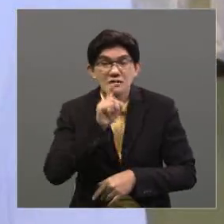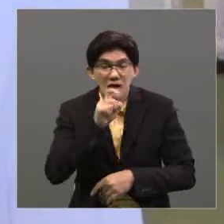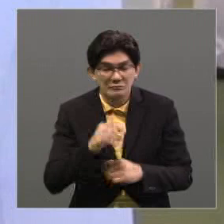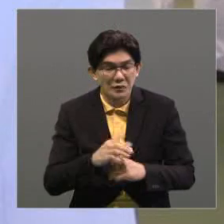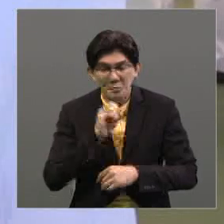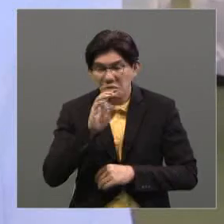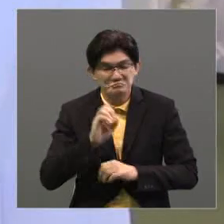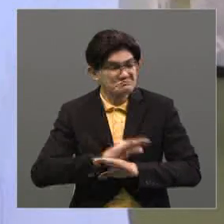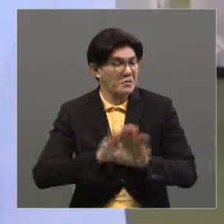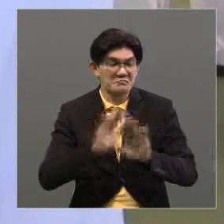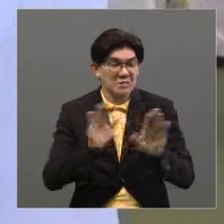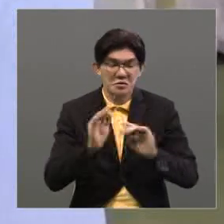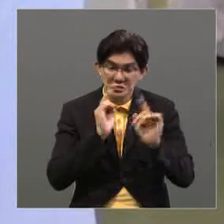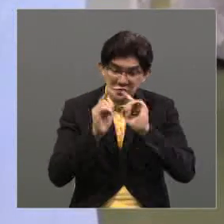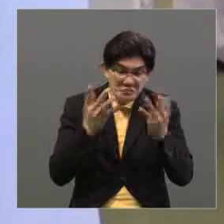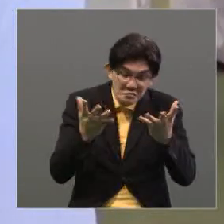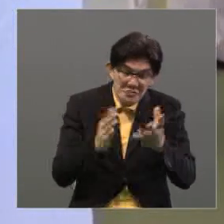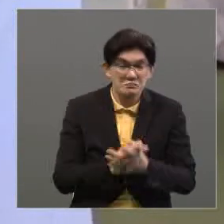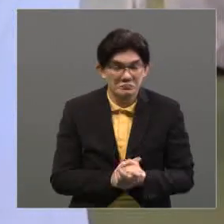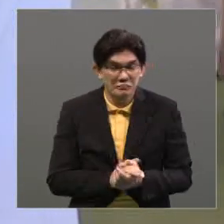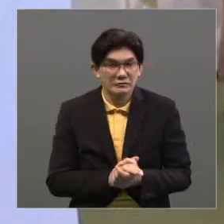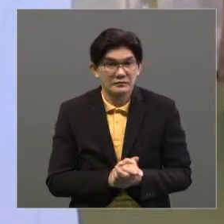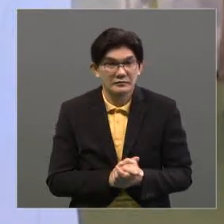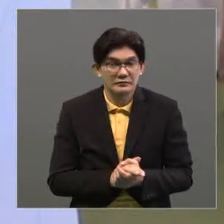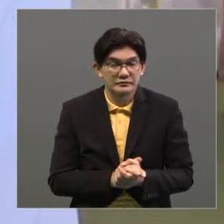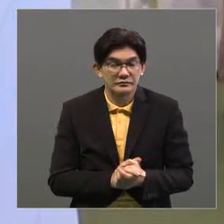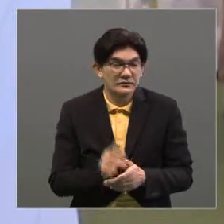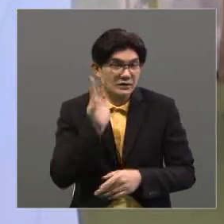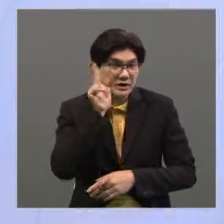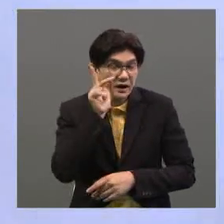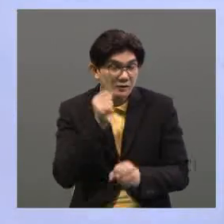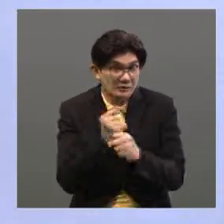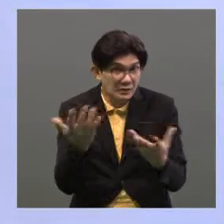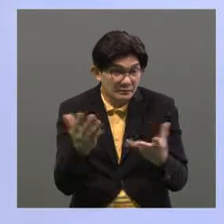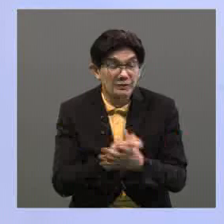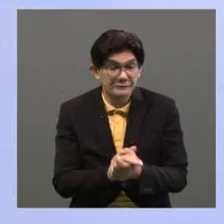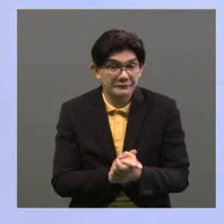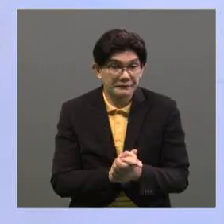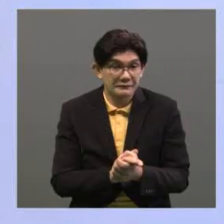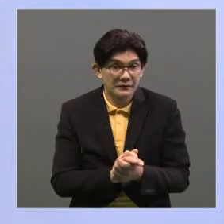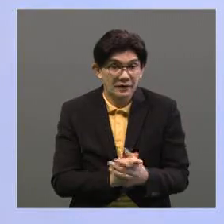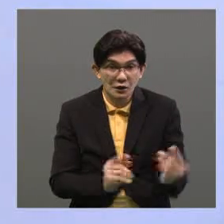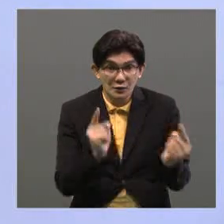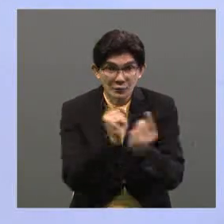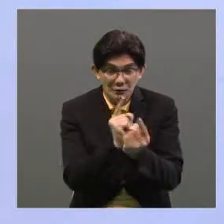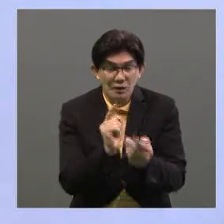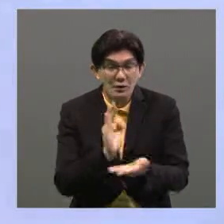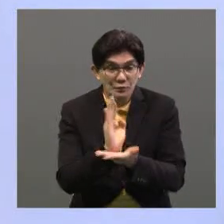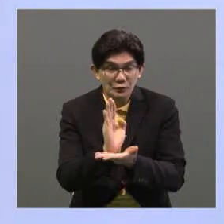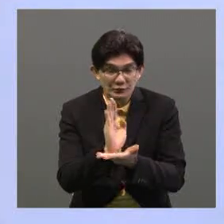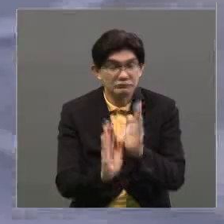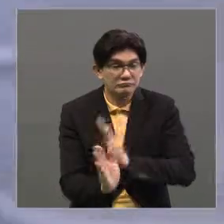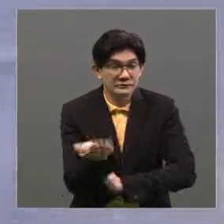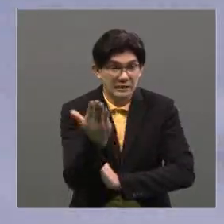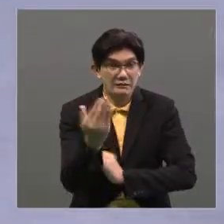เสธไม่พูดถึงเรื่องซุปเปอร์ดีลอะไรต่างๆนี้เลยแล้วนักข่าวเนี่ยไปดูบรรยากาศคือที่ไปเจอเนี่ยคืองานทำบุญตักบาตรเมื่อ